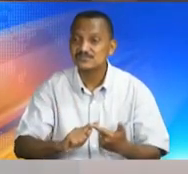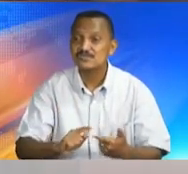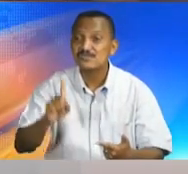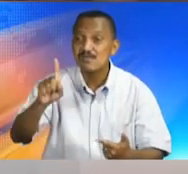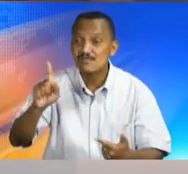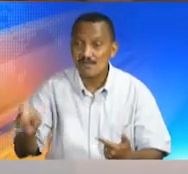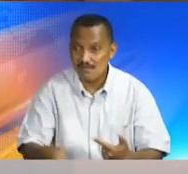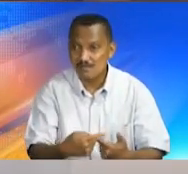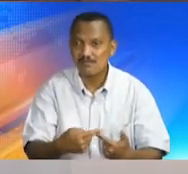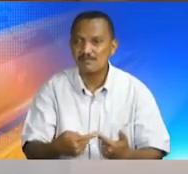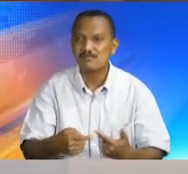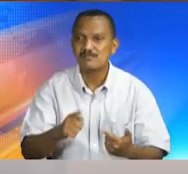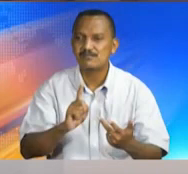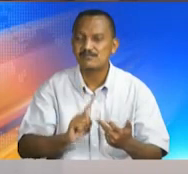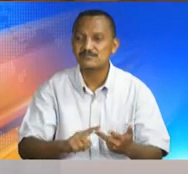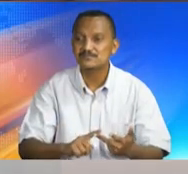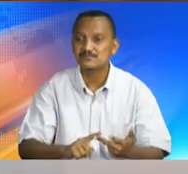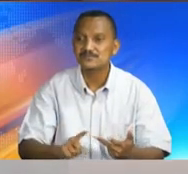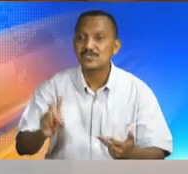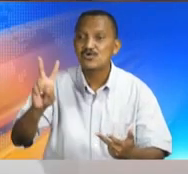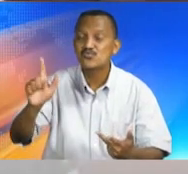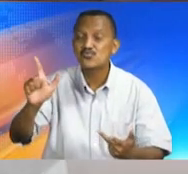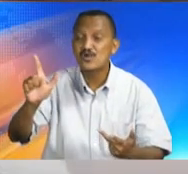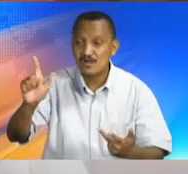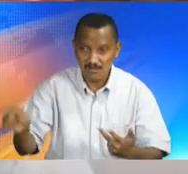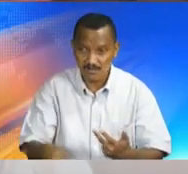1000, dia ity a 2000.